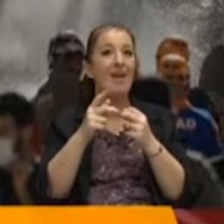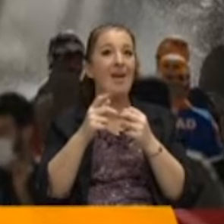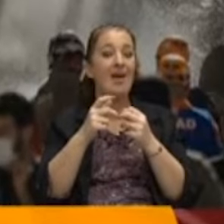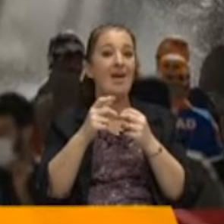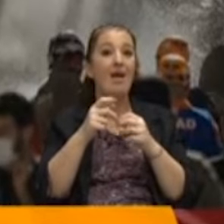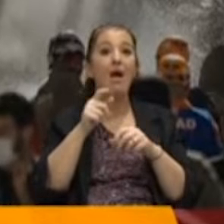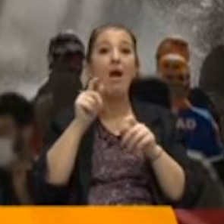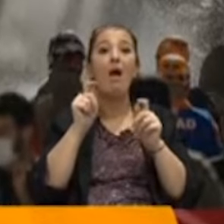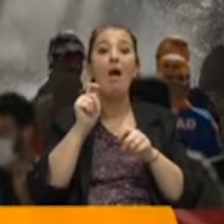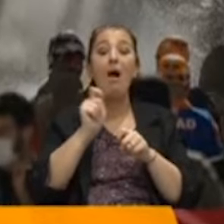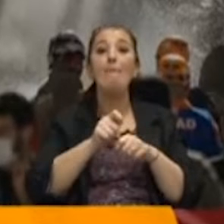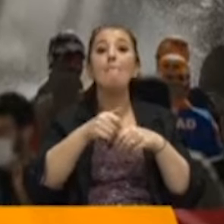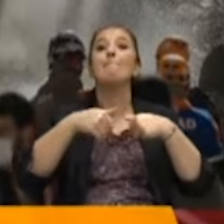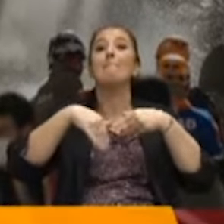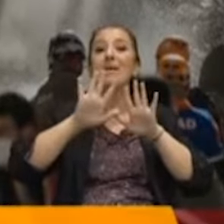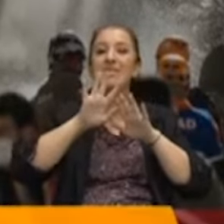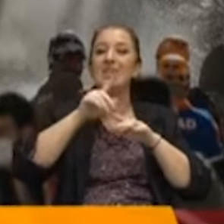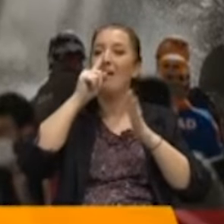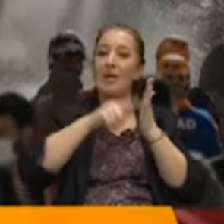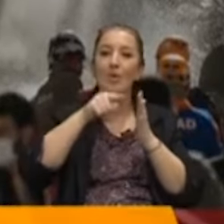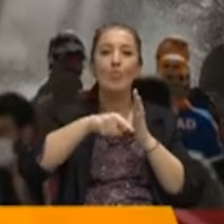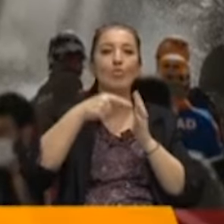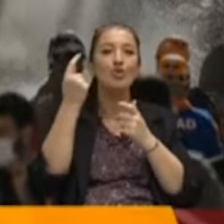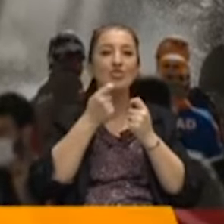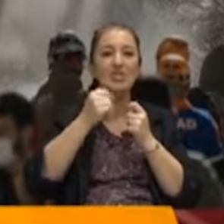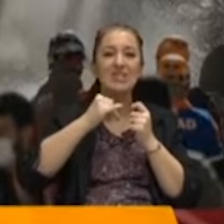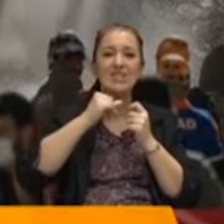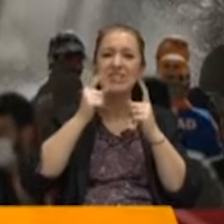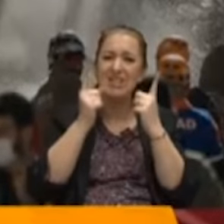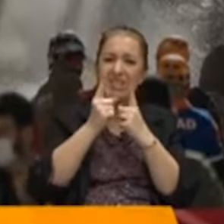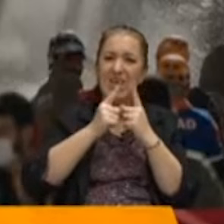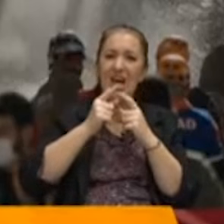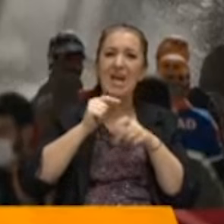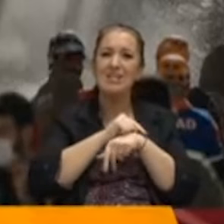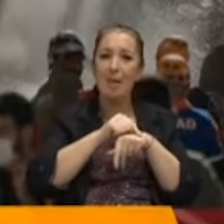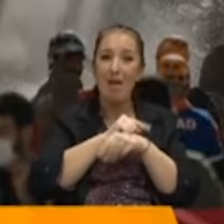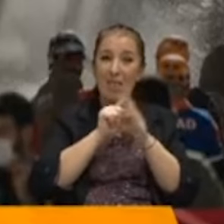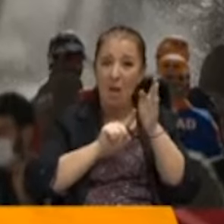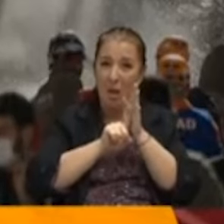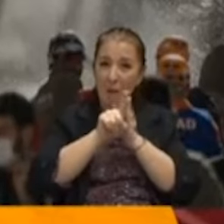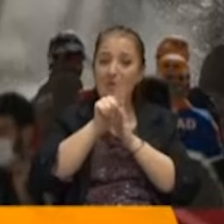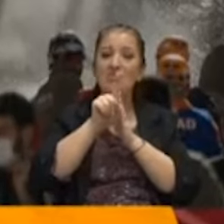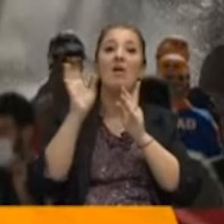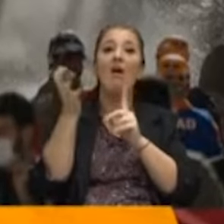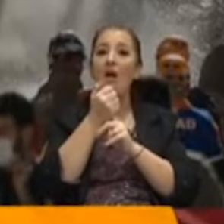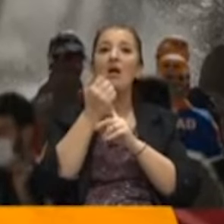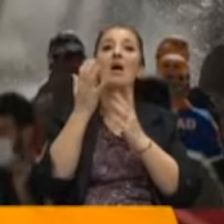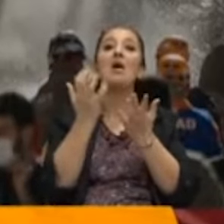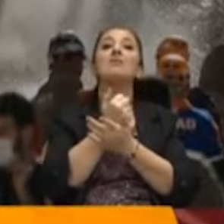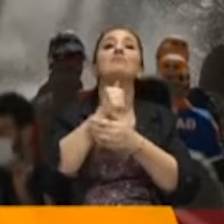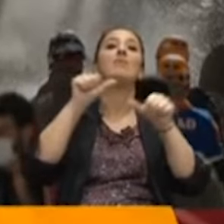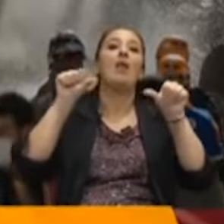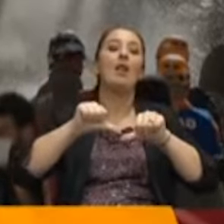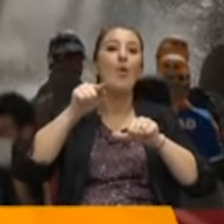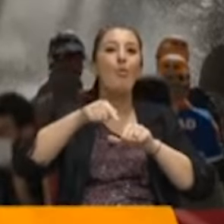geliştirmezseniz, inanın bu işin kısa zamanda başarıya kavuşma şansı çok düşüktür. Bu bir